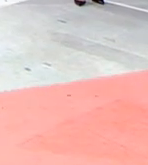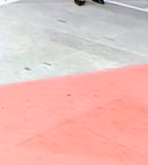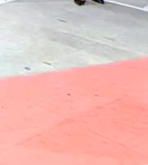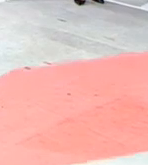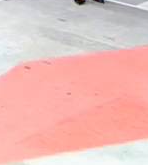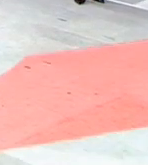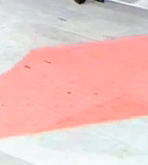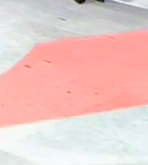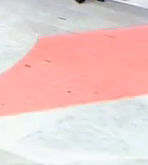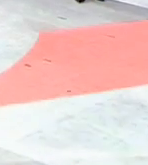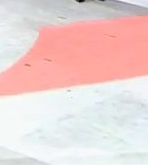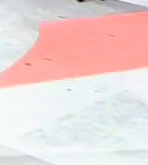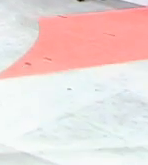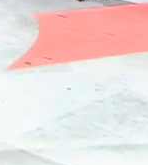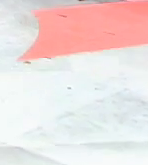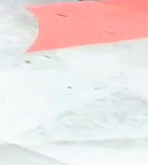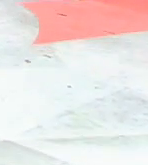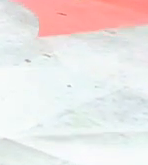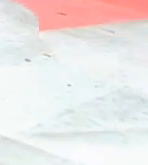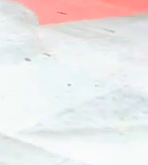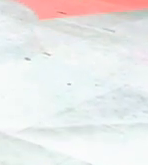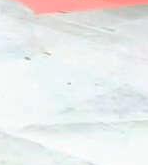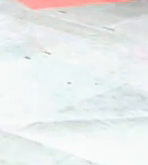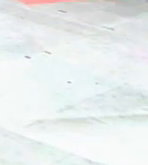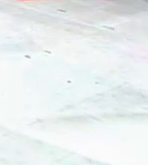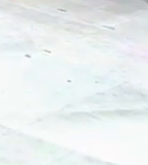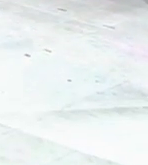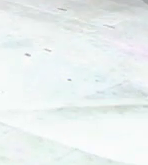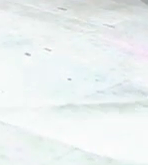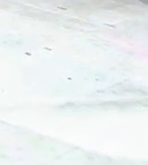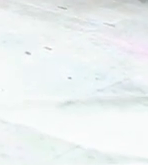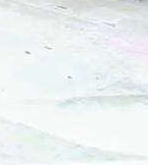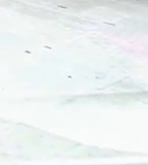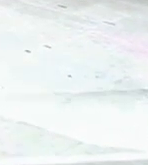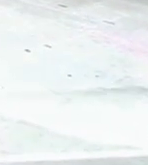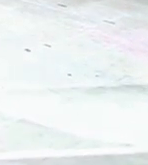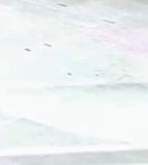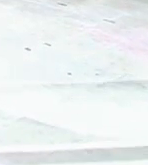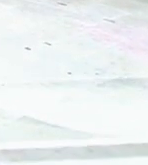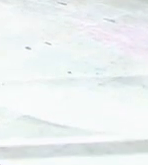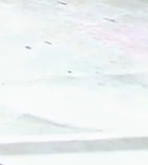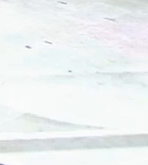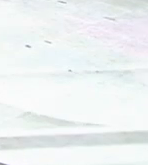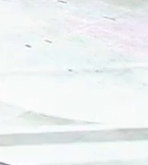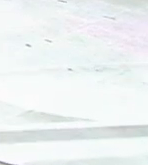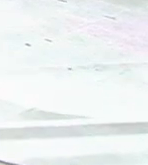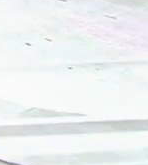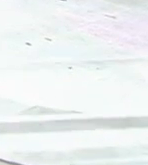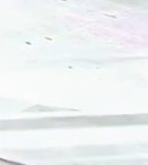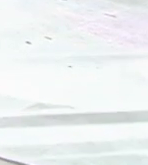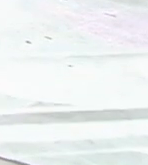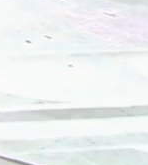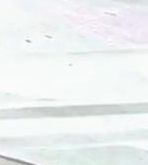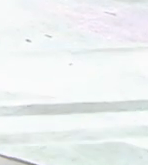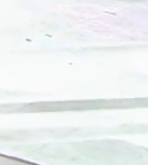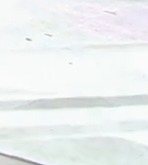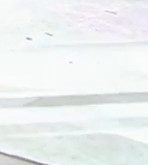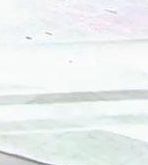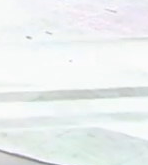155 ang nadagdag, kaya 23,276 na ang lahat ng nasawi.